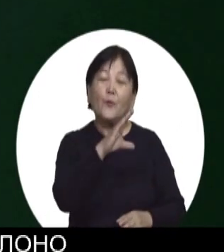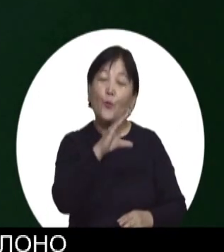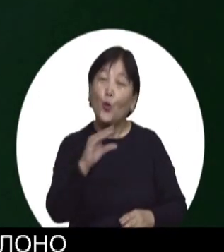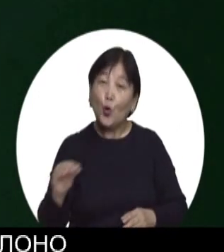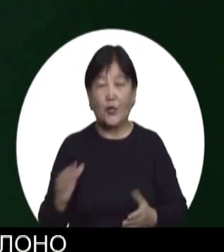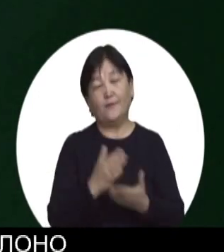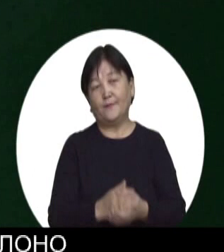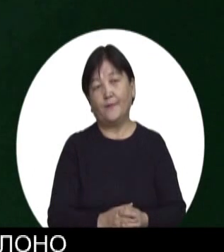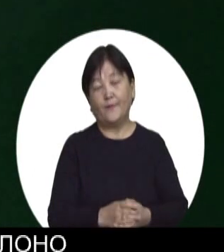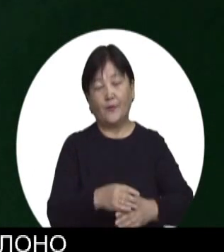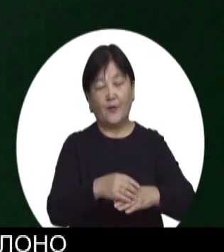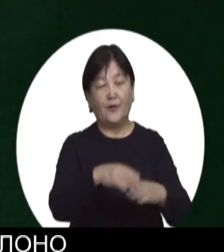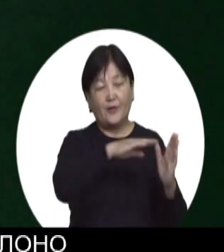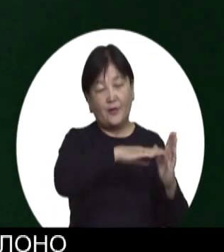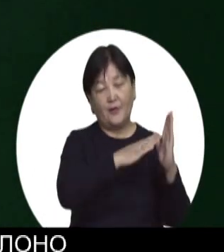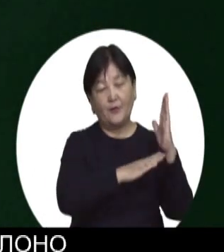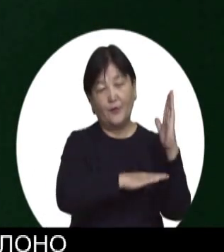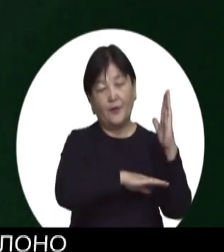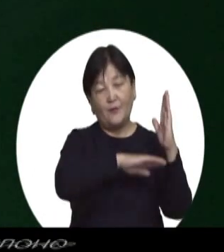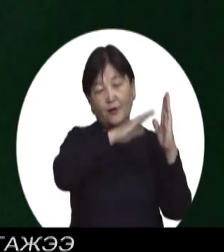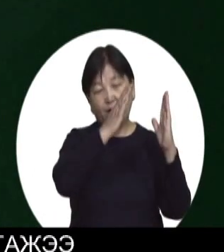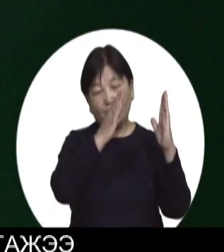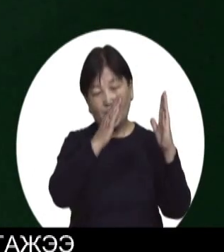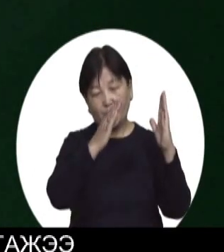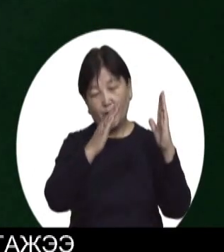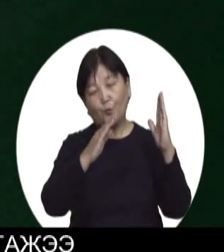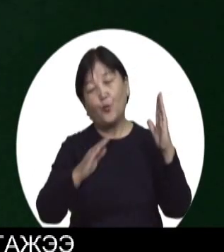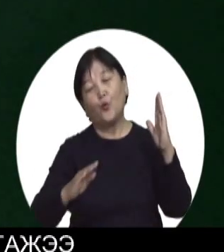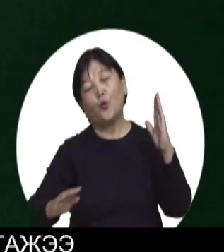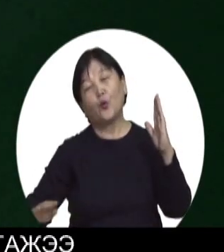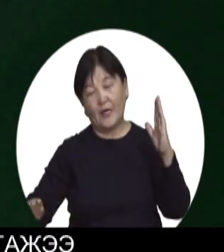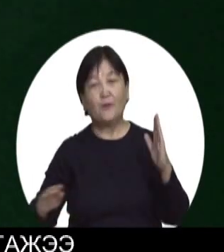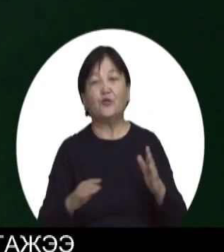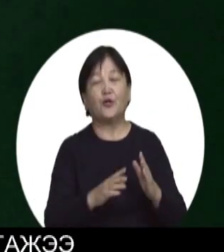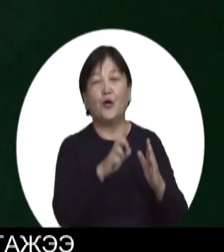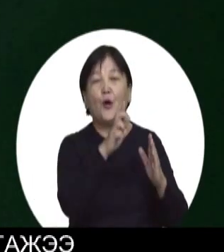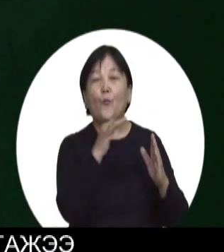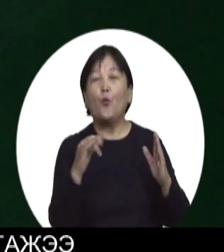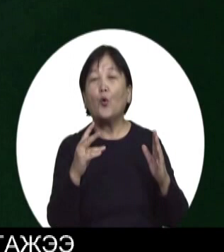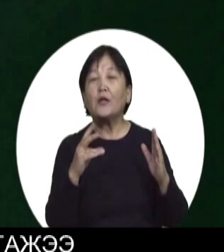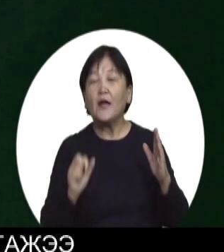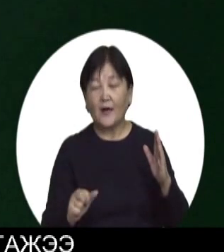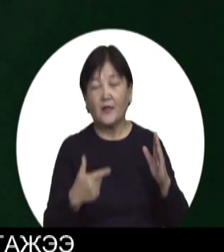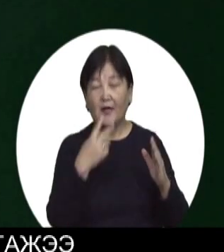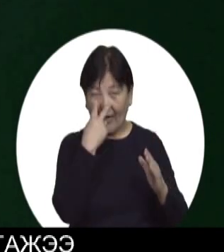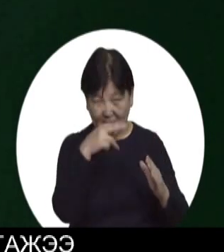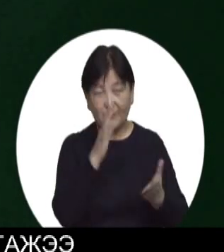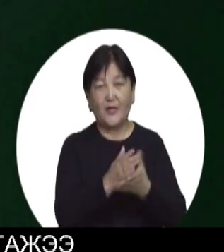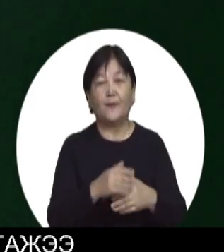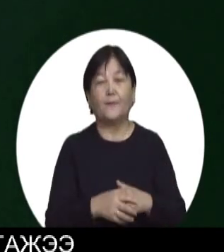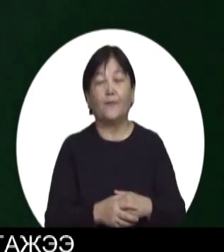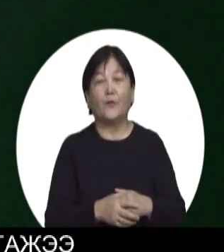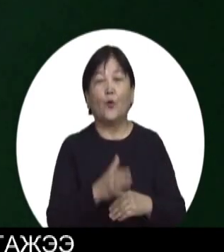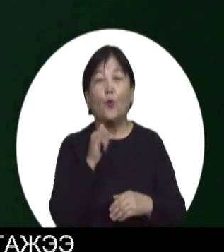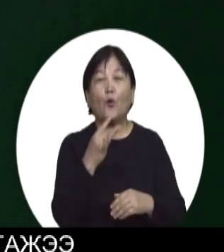буурна. За тийм учраас нөгөө итгэвчлийн энергийг давж исэн итгэвчтэй жижиг хэсгийн тоо буурч байна. За тийм учраас